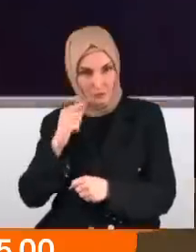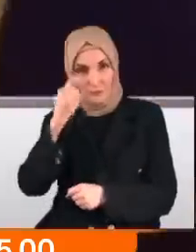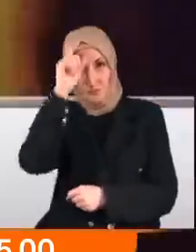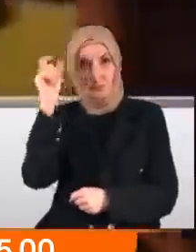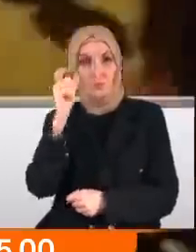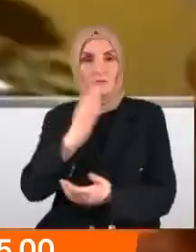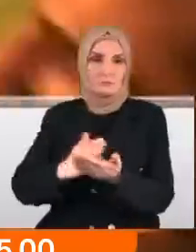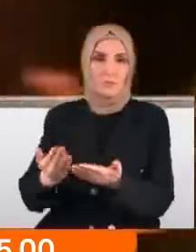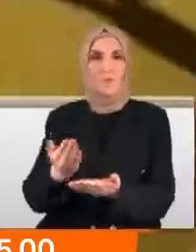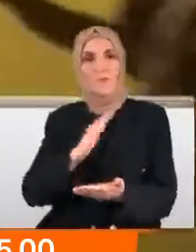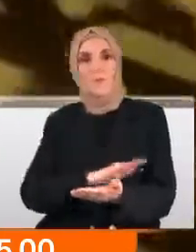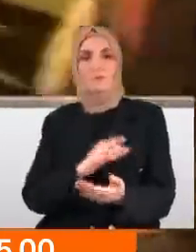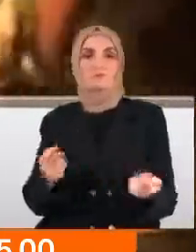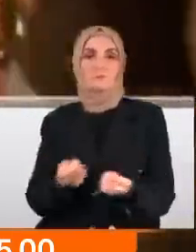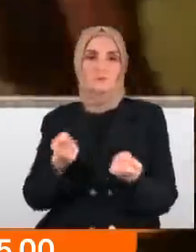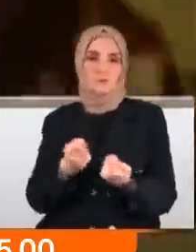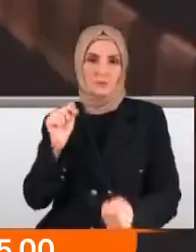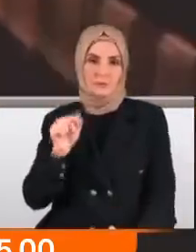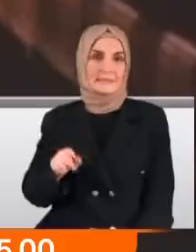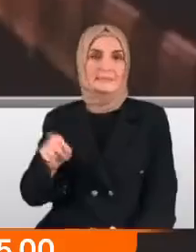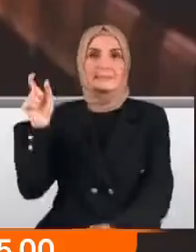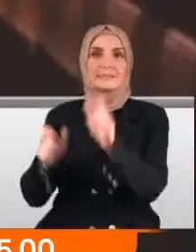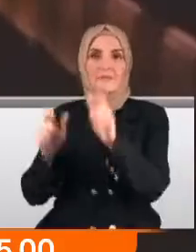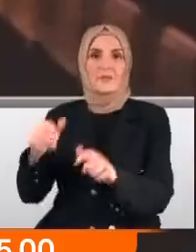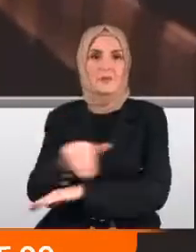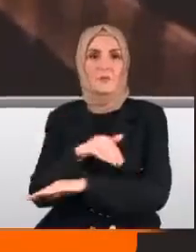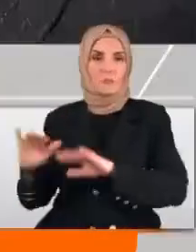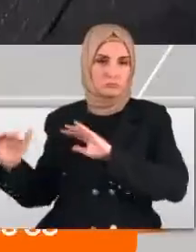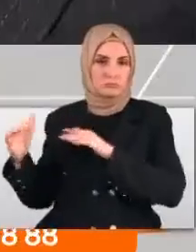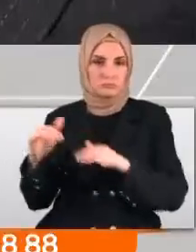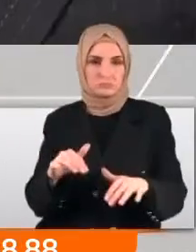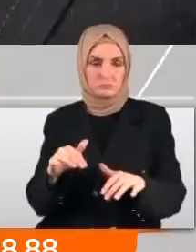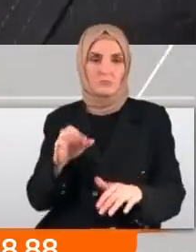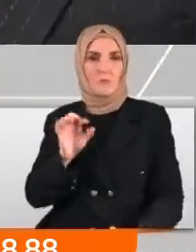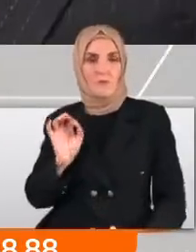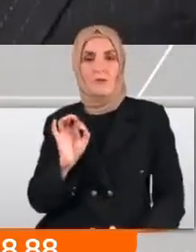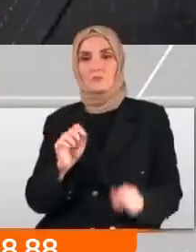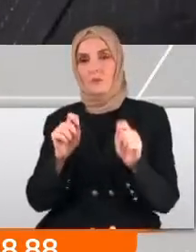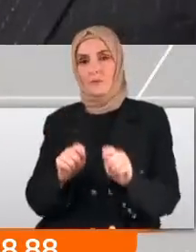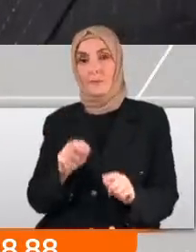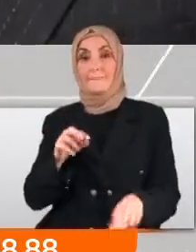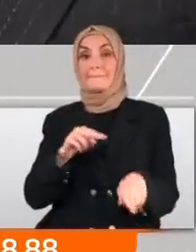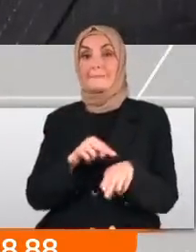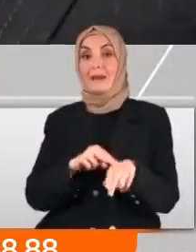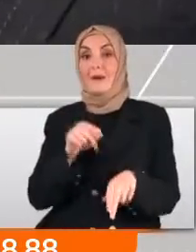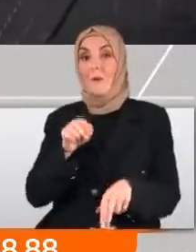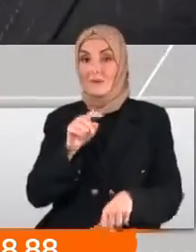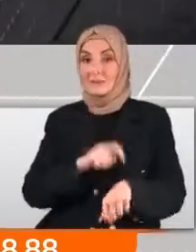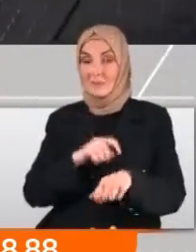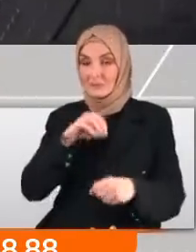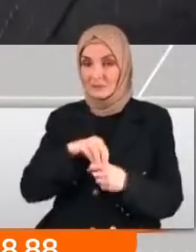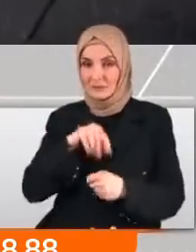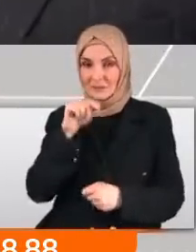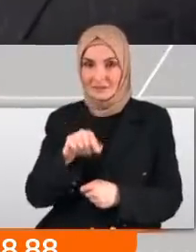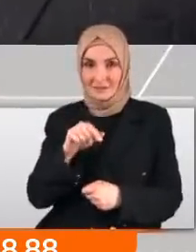militanları sokağa salarak bölge halkını provoke etti. PKK o dönem içerisinde hareket kabiliyetini giderek